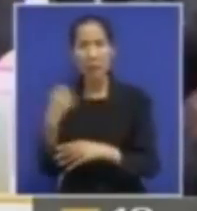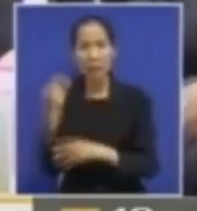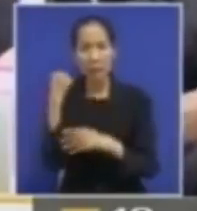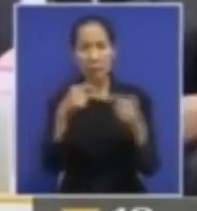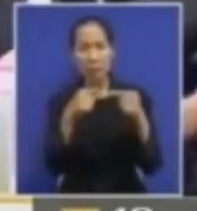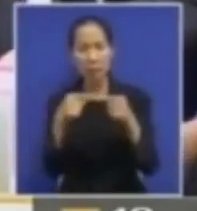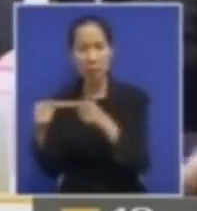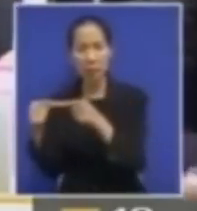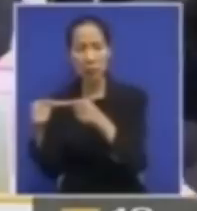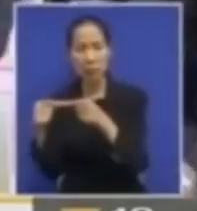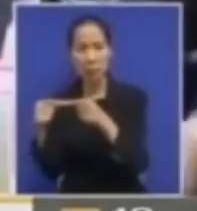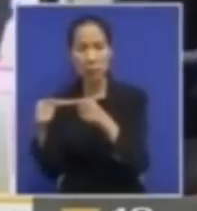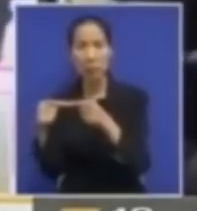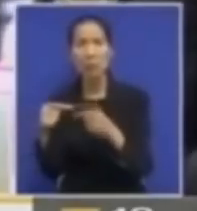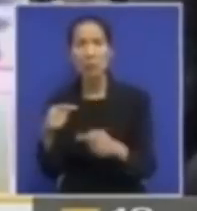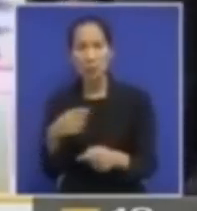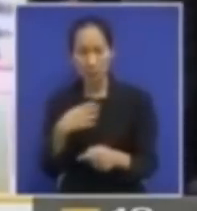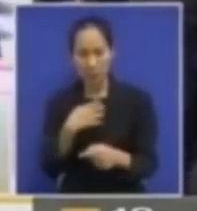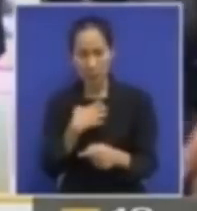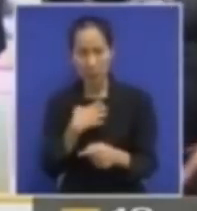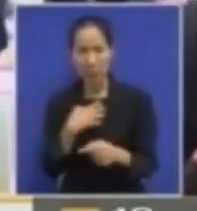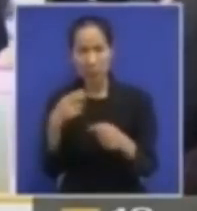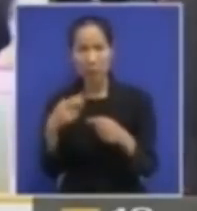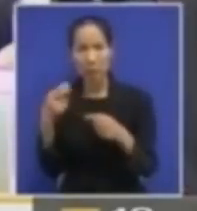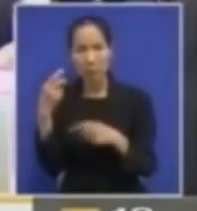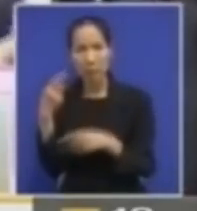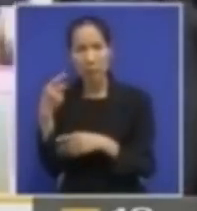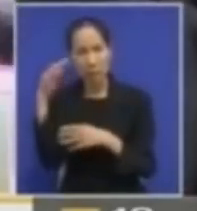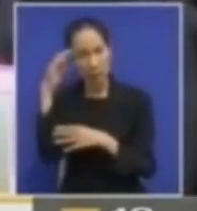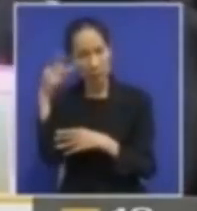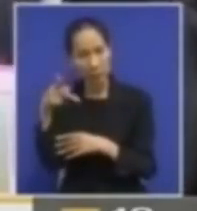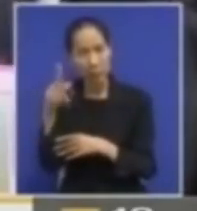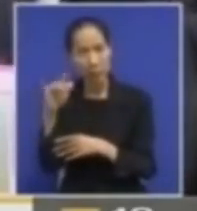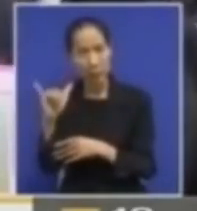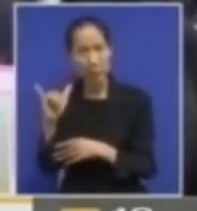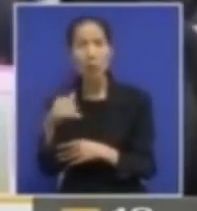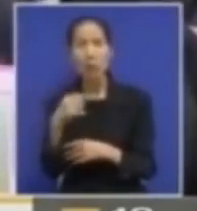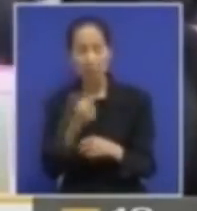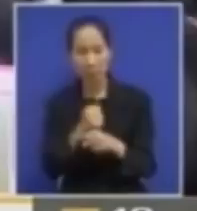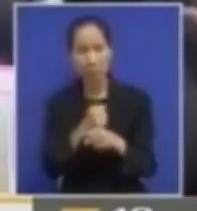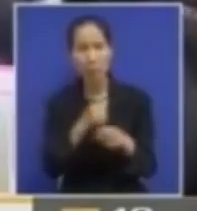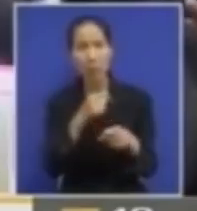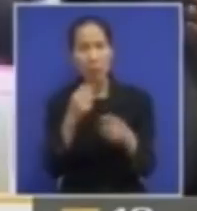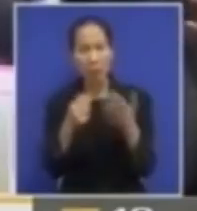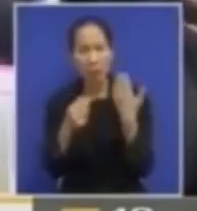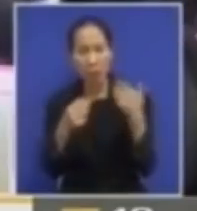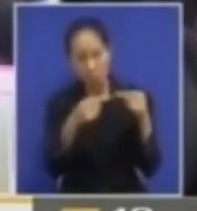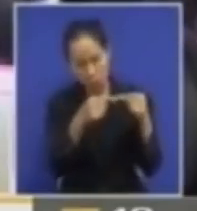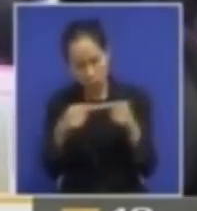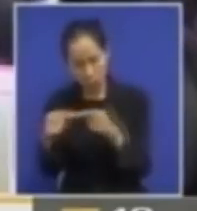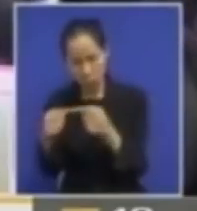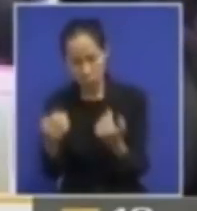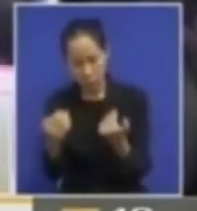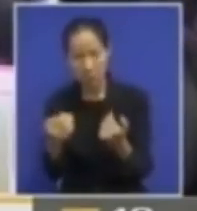ต้องทำในสิ่งที่ทำไว้ต่อไปและอ้างประโยชน์ของพี่น้องประชาชนท่านประธานครับเมื่อสักครู่สมาชิก